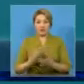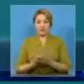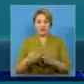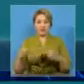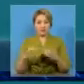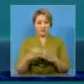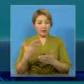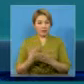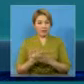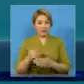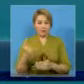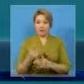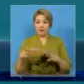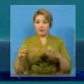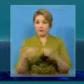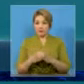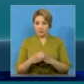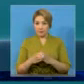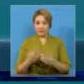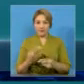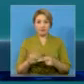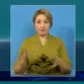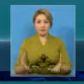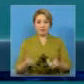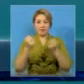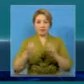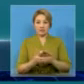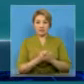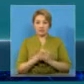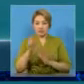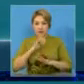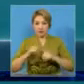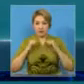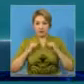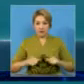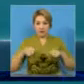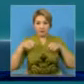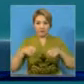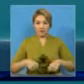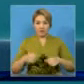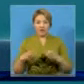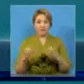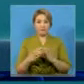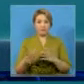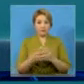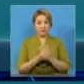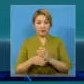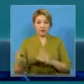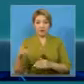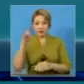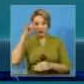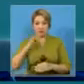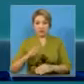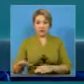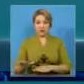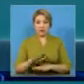Ассамблеи, являющиеся одной такой организацией, которая поддерживает единство страны, сохраняет права каждого этноса и объединяет вокруг казахского